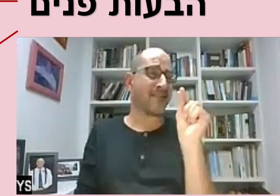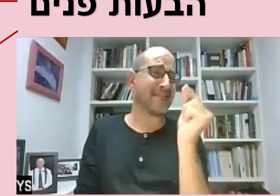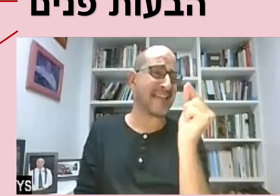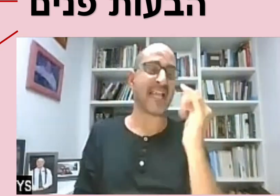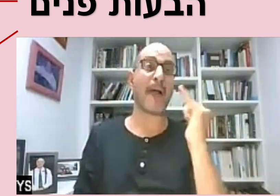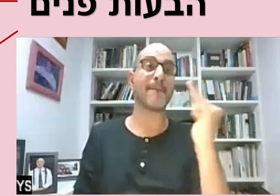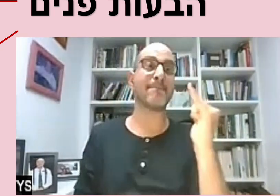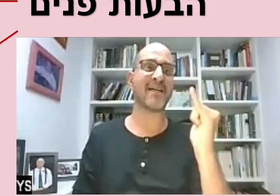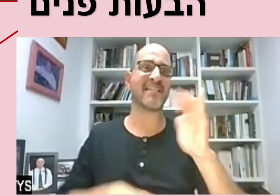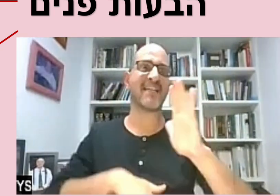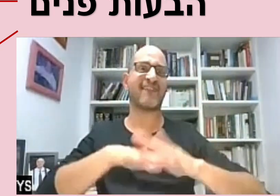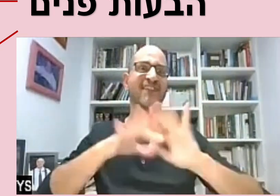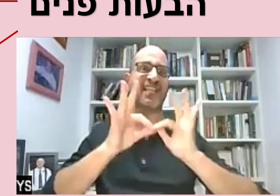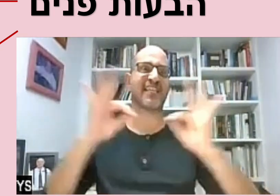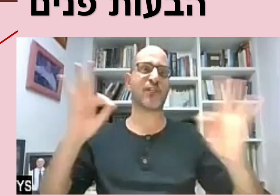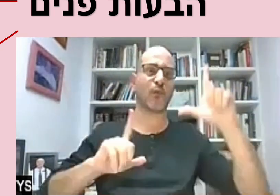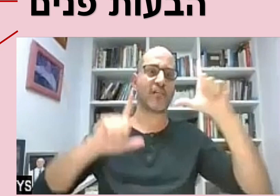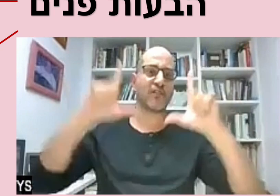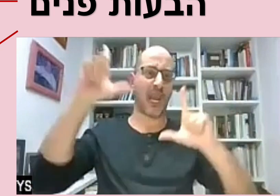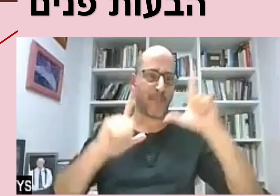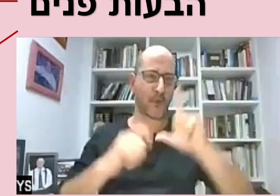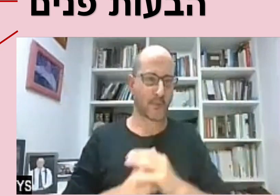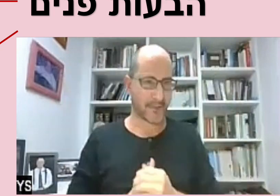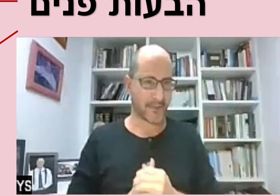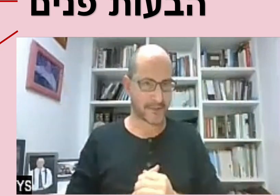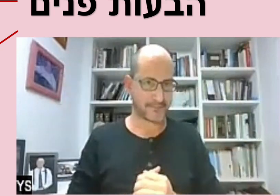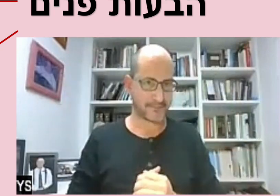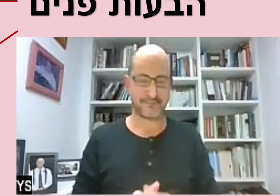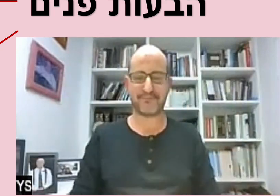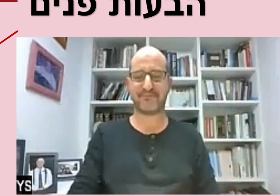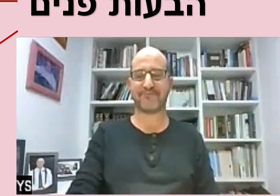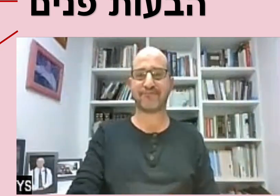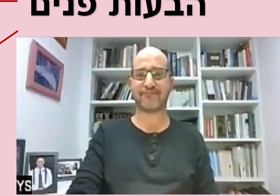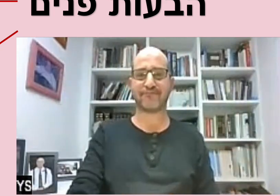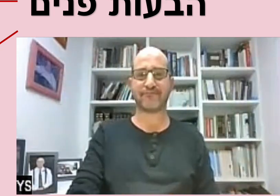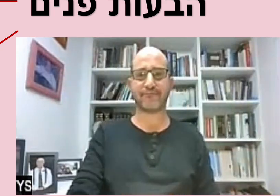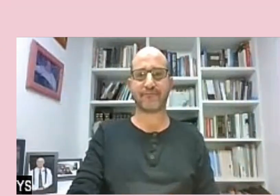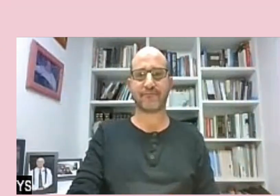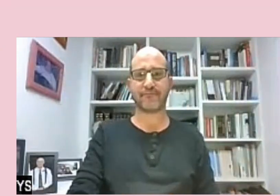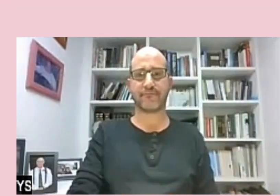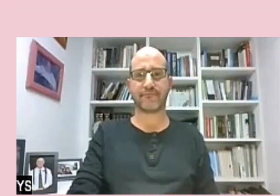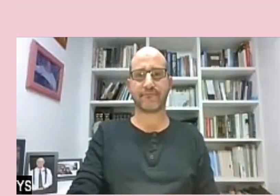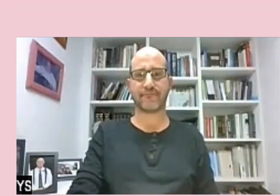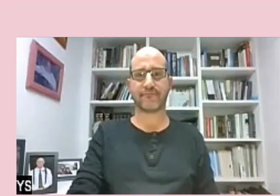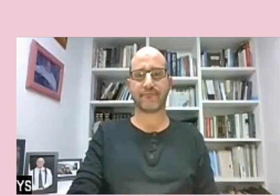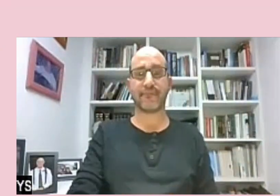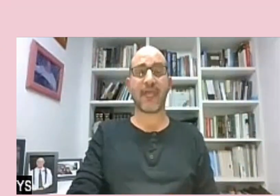זו רק דוגמה אחת קטנה, שתבינו מה התפקיד הדקדוקי של הבעות הפנים.